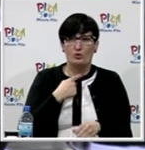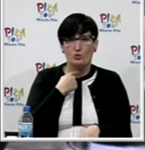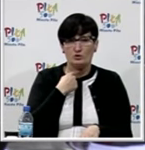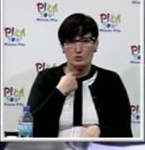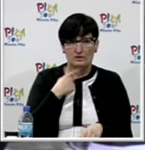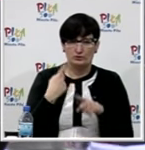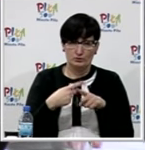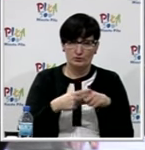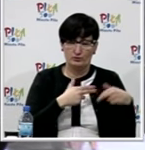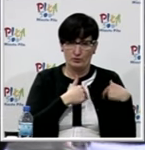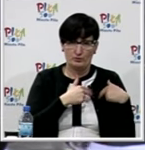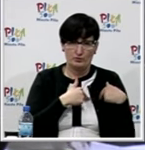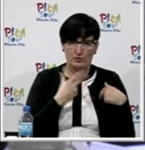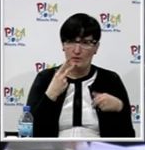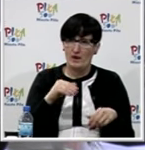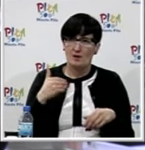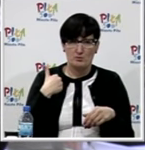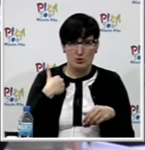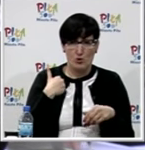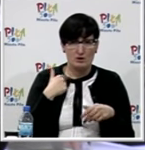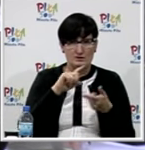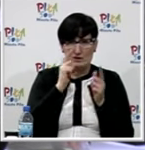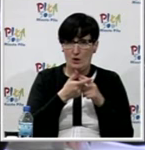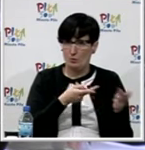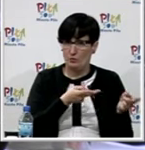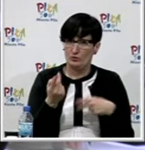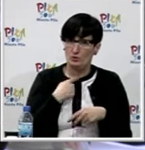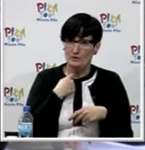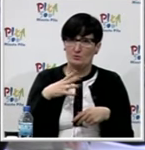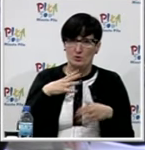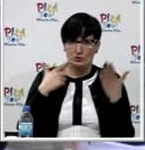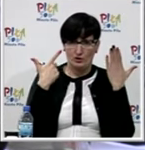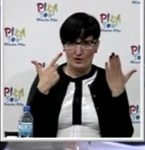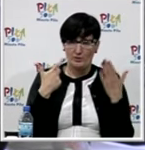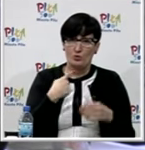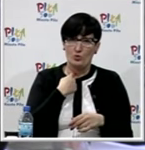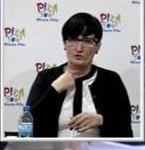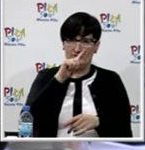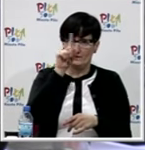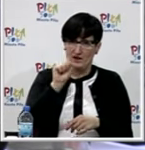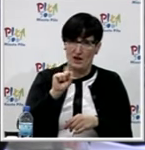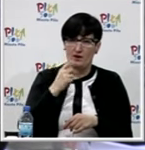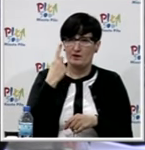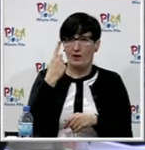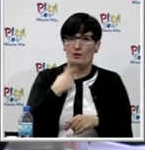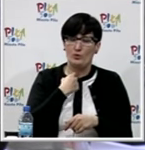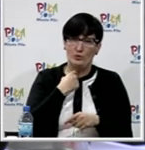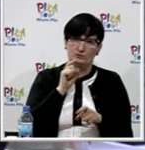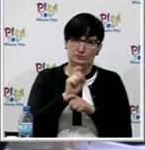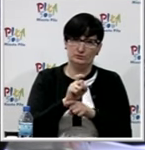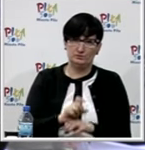członków komisji nie było co prawda jednogłośnie, było 7 głosów za i 1 głos